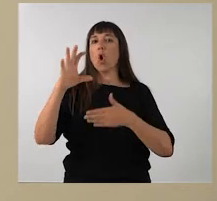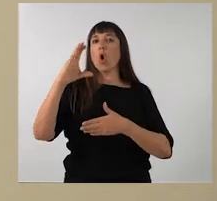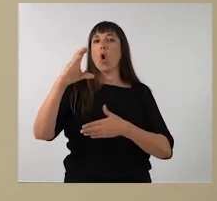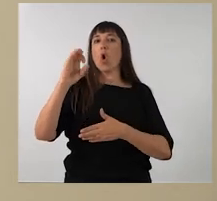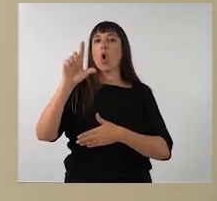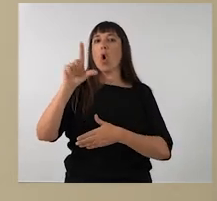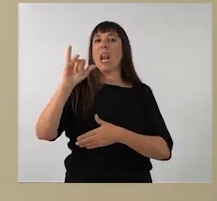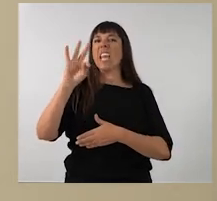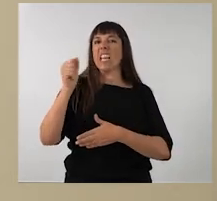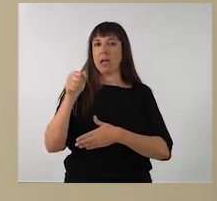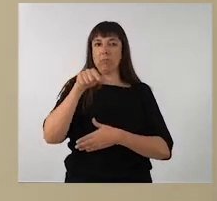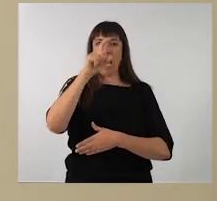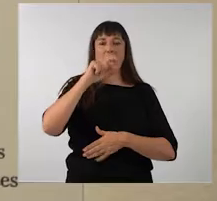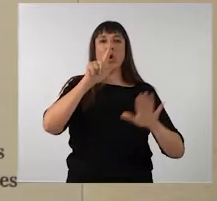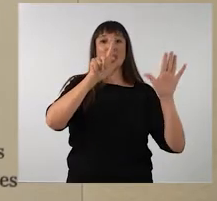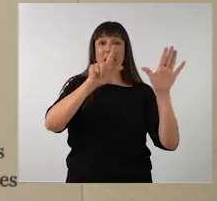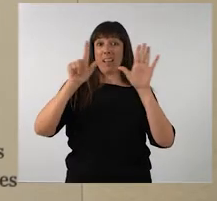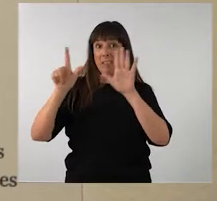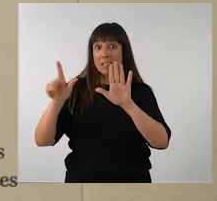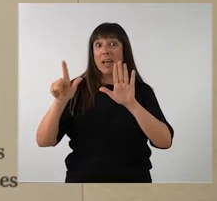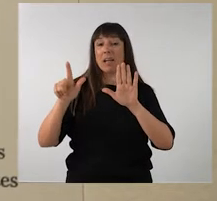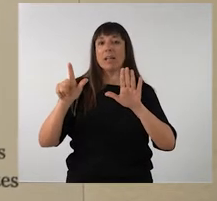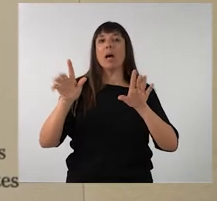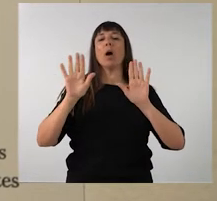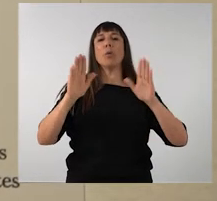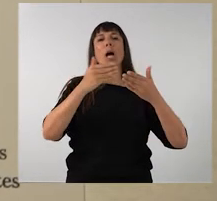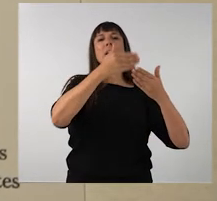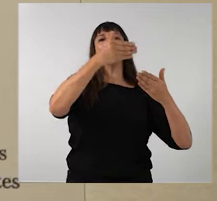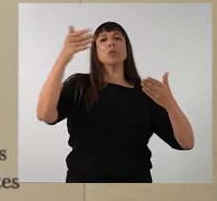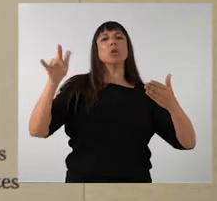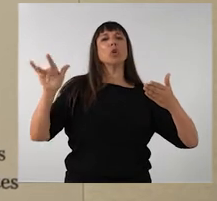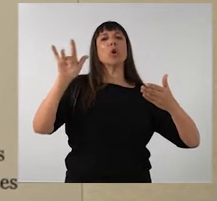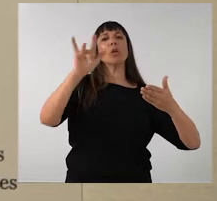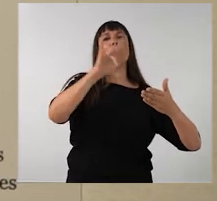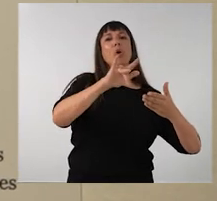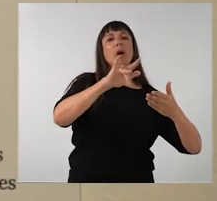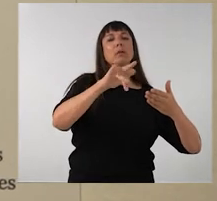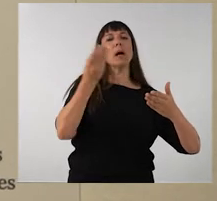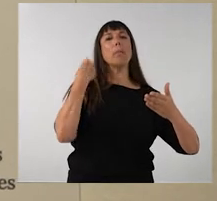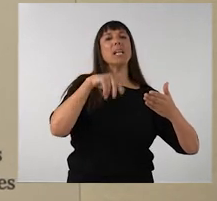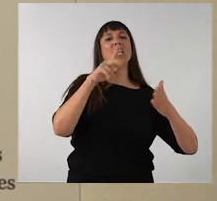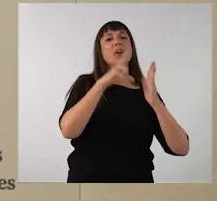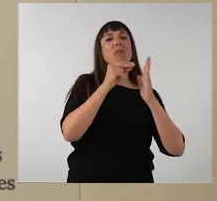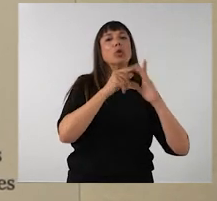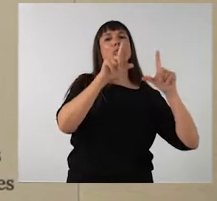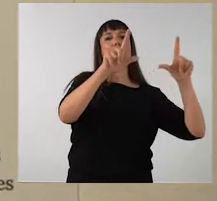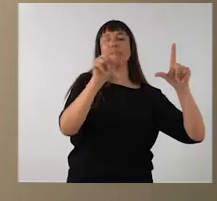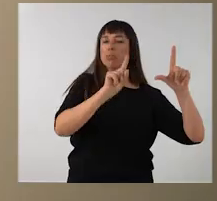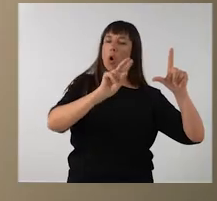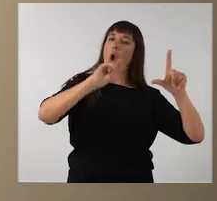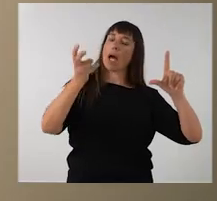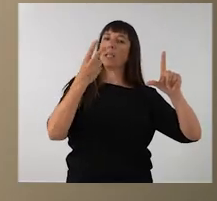Aquesta fotografia és de l'any 77 i al llarg de les diferents seus no s'anirà mostrant sempre aquesta mateixa fotografia,